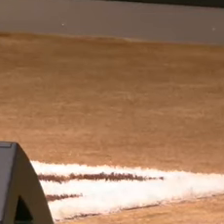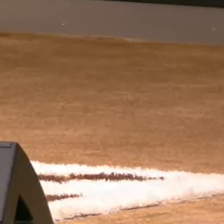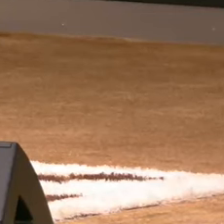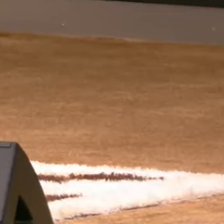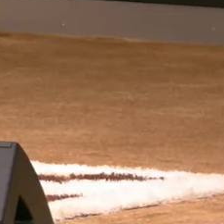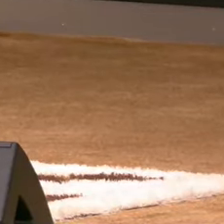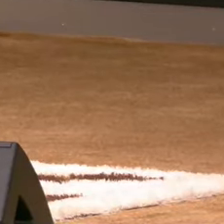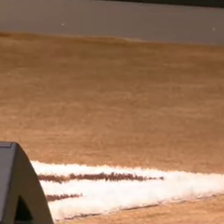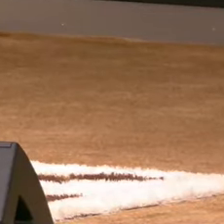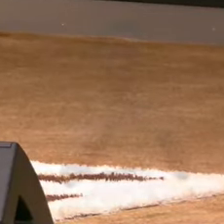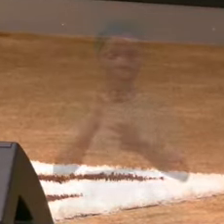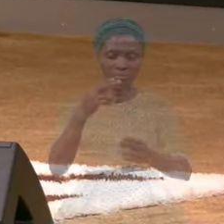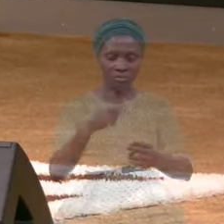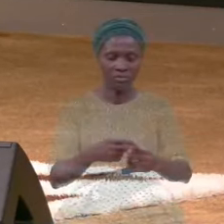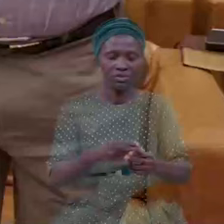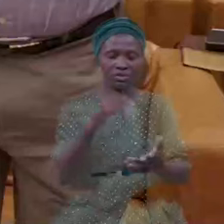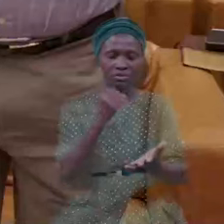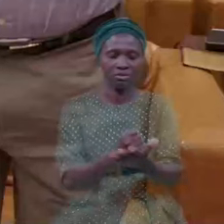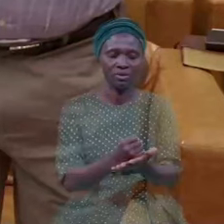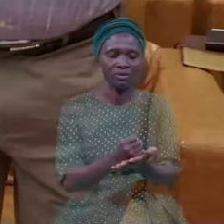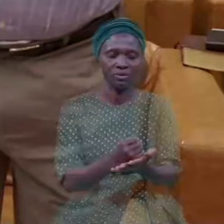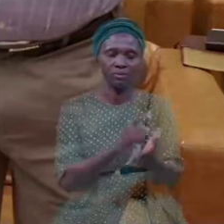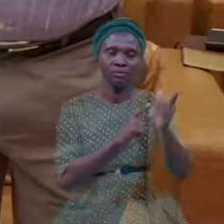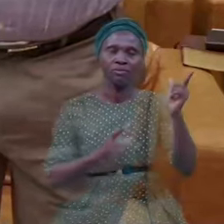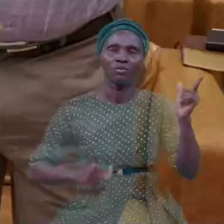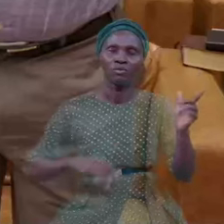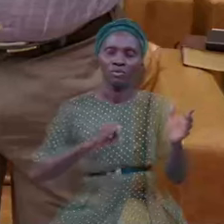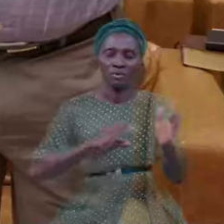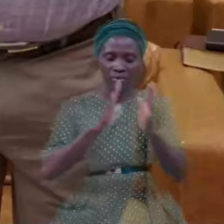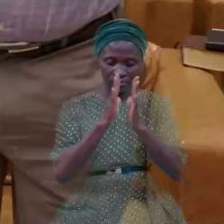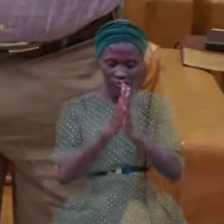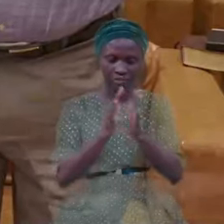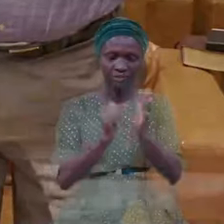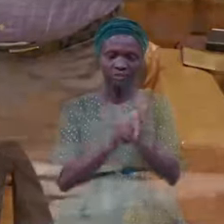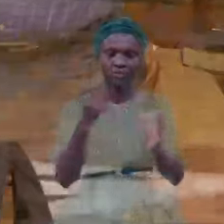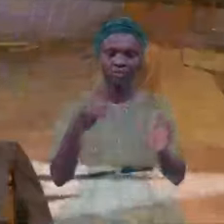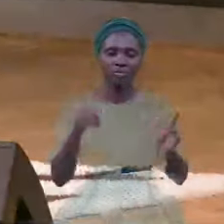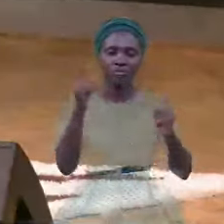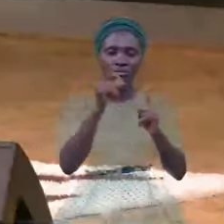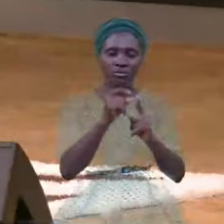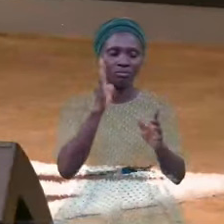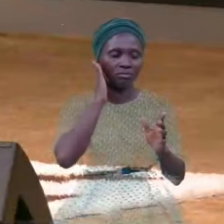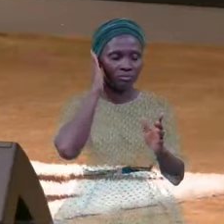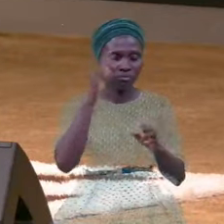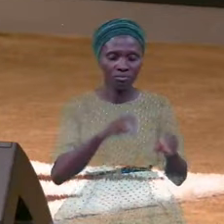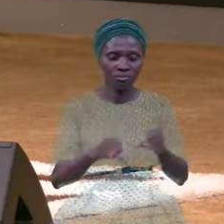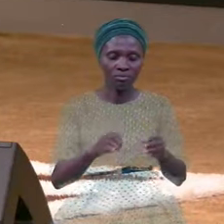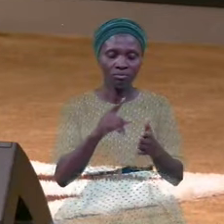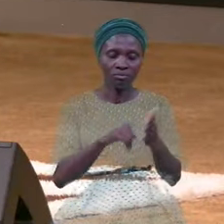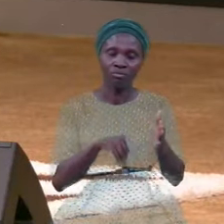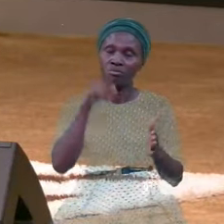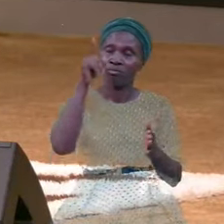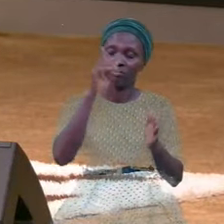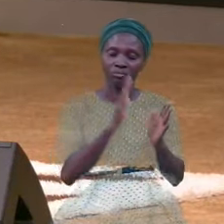profite à chacun de nous au nom de Jésus-Christ. Seigneur, je prie que la parole fasse ce que